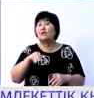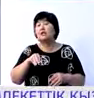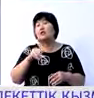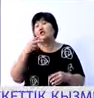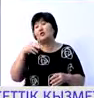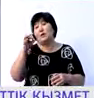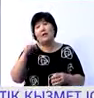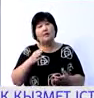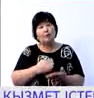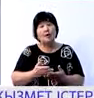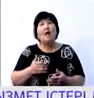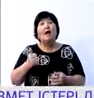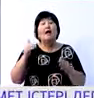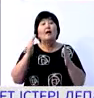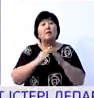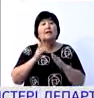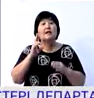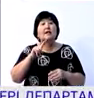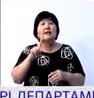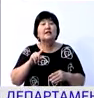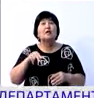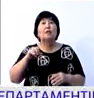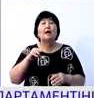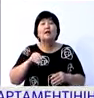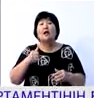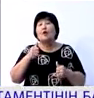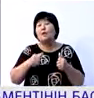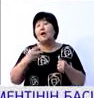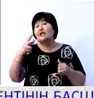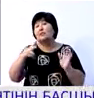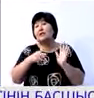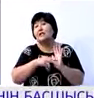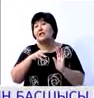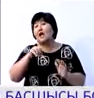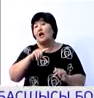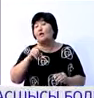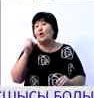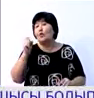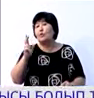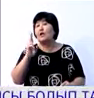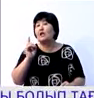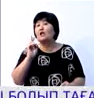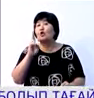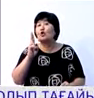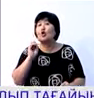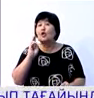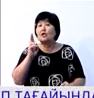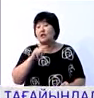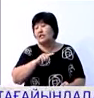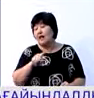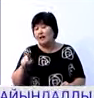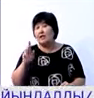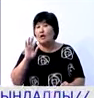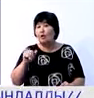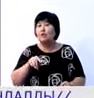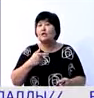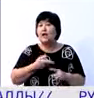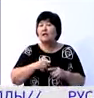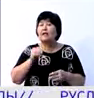20%. Айта кетейік, баспана кезет порталындағы байқау 28 тамыздан бастап 11 қыркүйекке дейін жалғасады. Осы уақыт